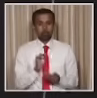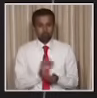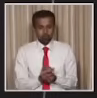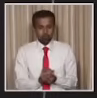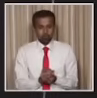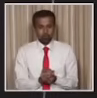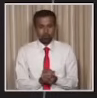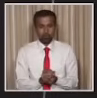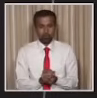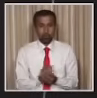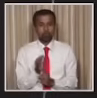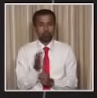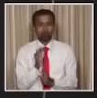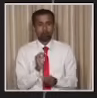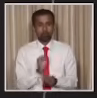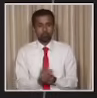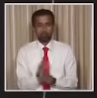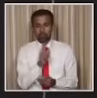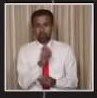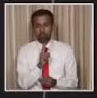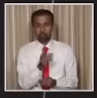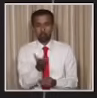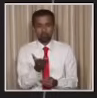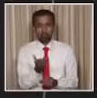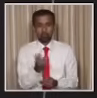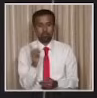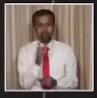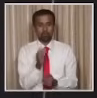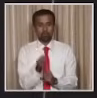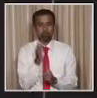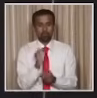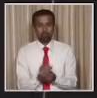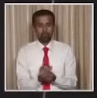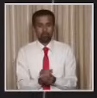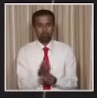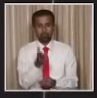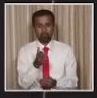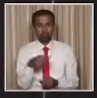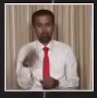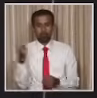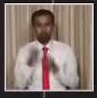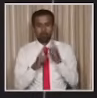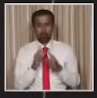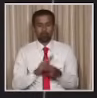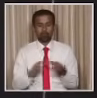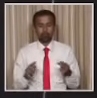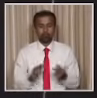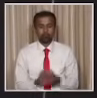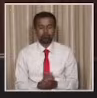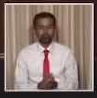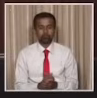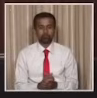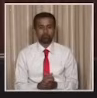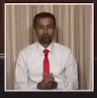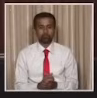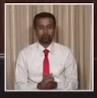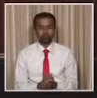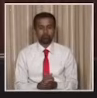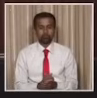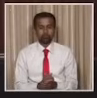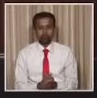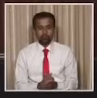ඒ නිසා ඉස්සලා සභාපති තියාගන්නකෝ ඔයා ඉස්සලා සභාපති තියාගන්නකෝ ඔයා අනුංග කතා කරන්න කලින් හරි ඒ නිසා